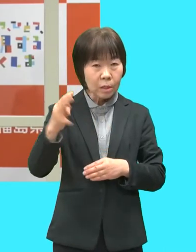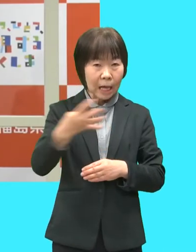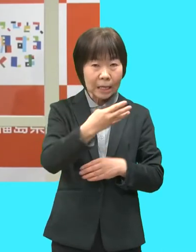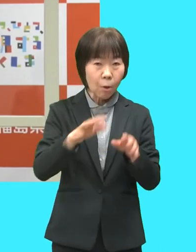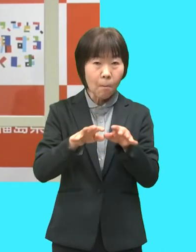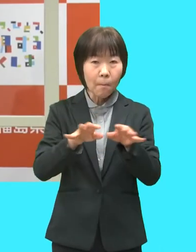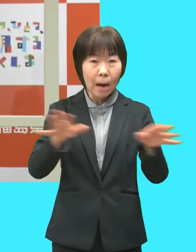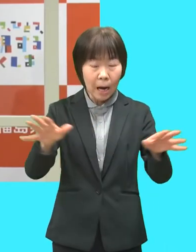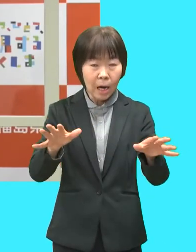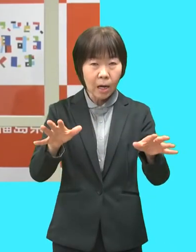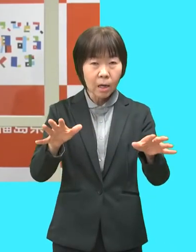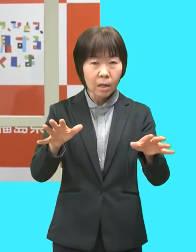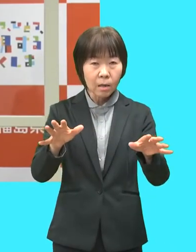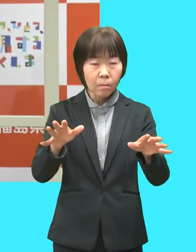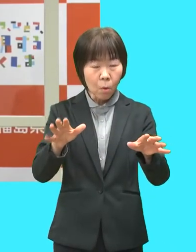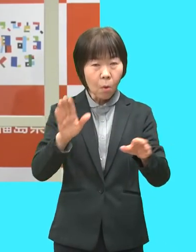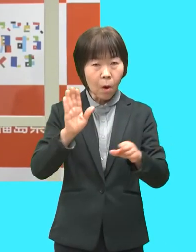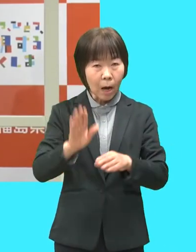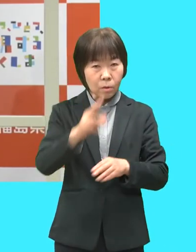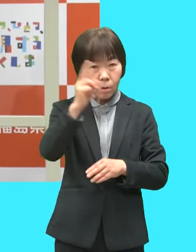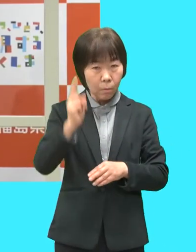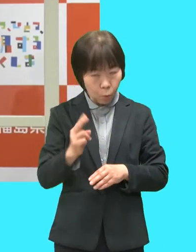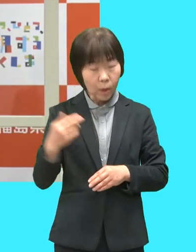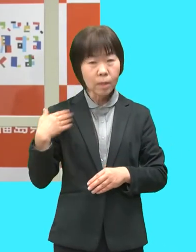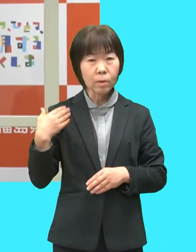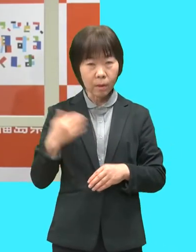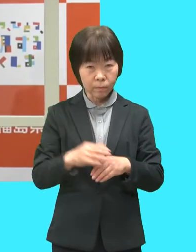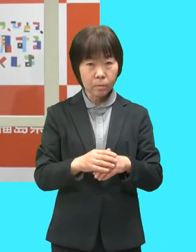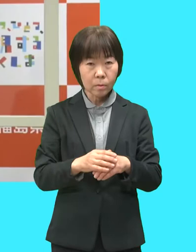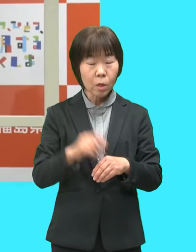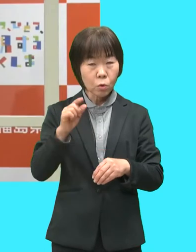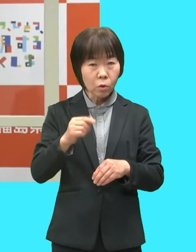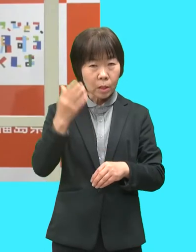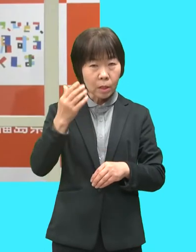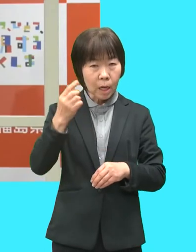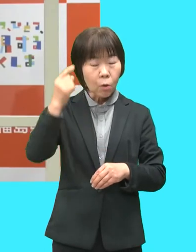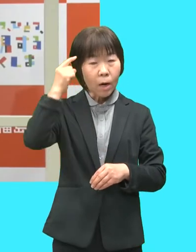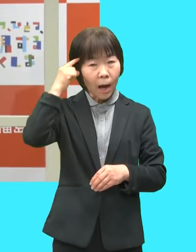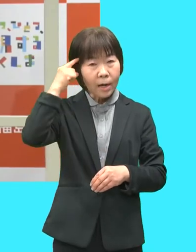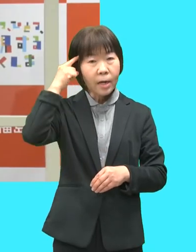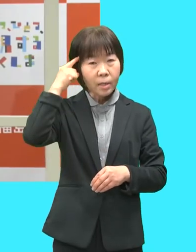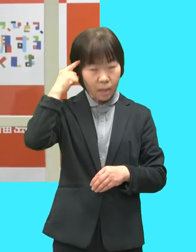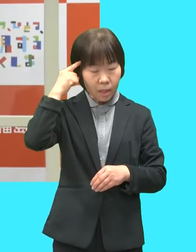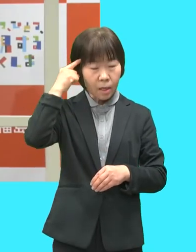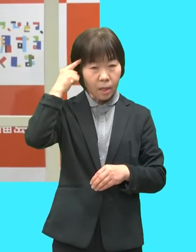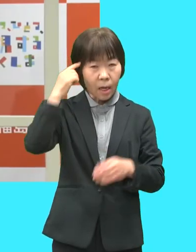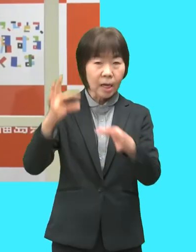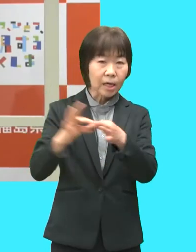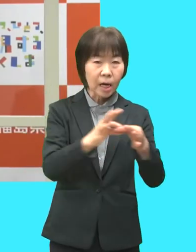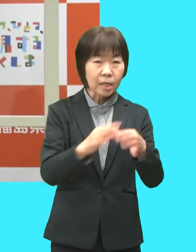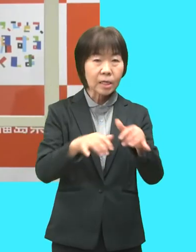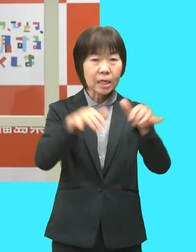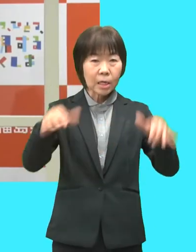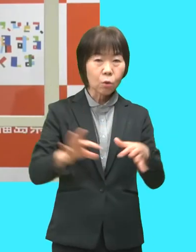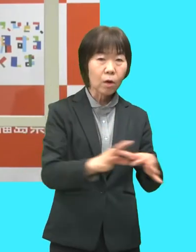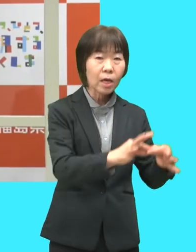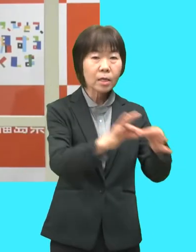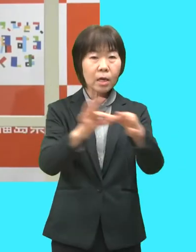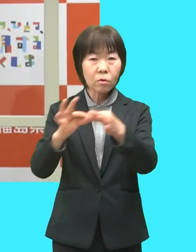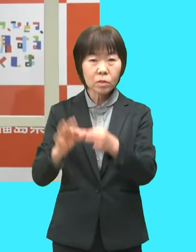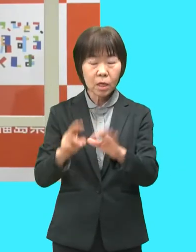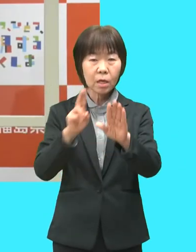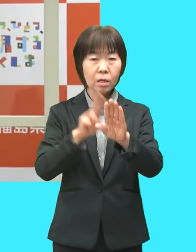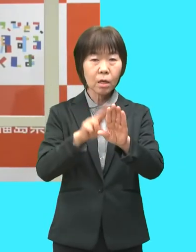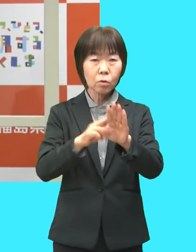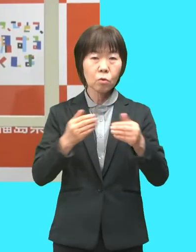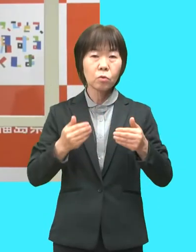波ということも十分あり得るわけですので、そういった可能性を念頭に置きながら関係機関と連携をして検討を